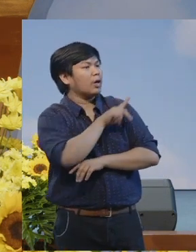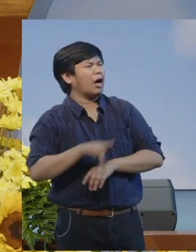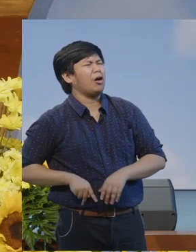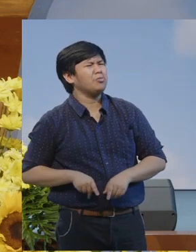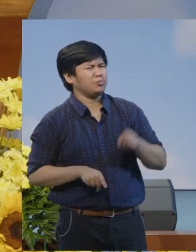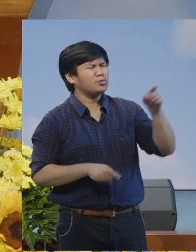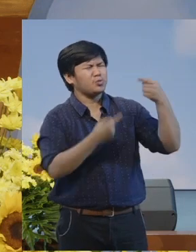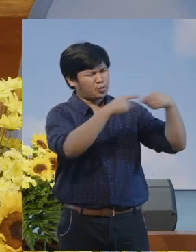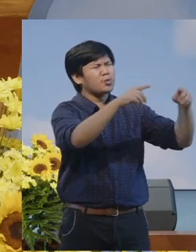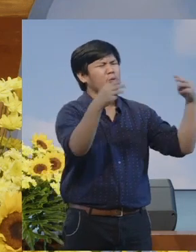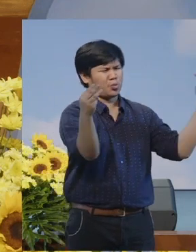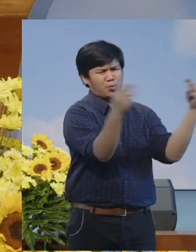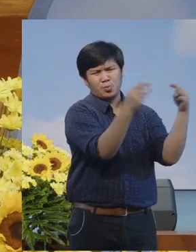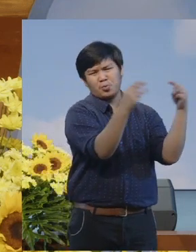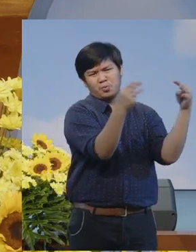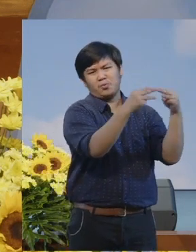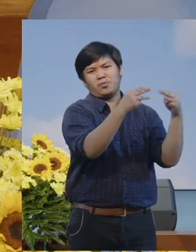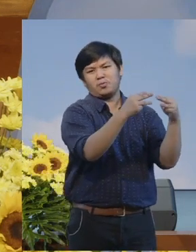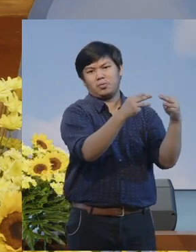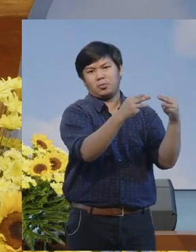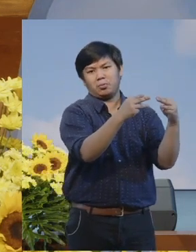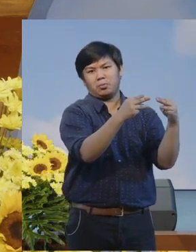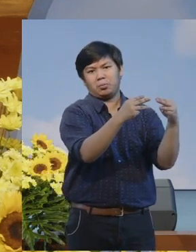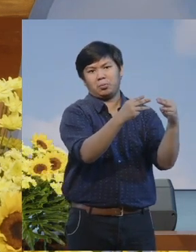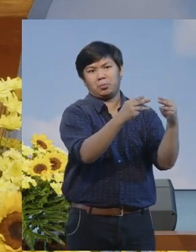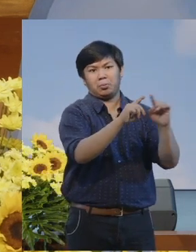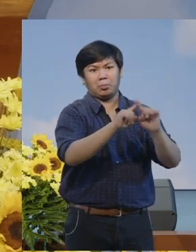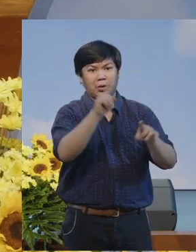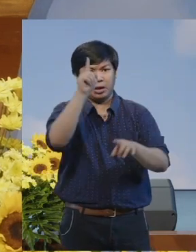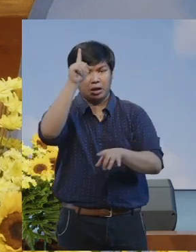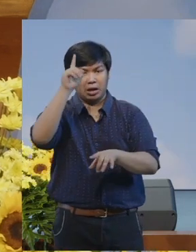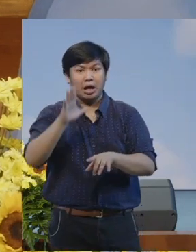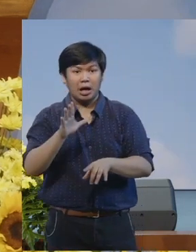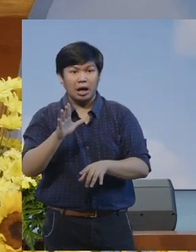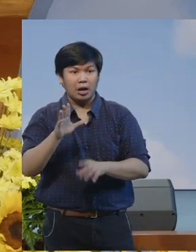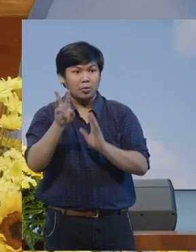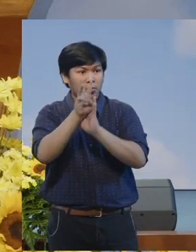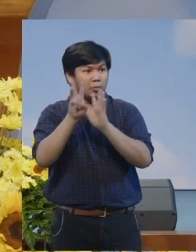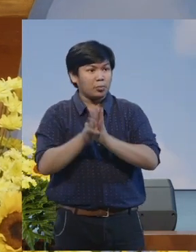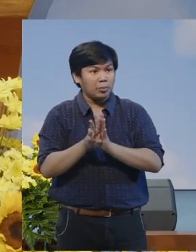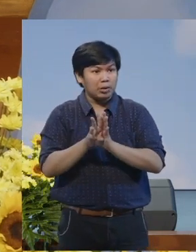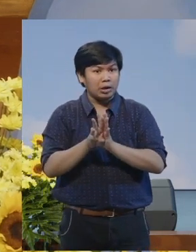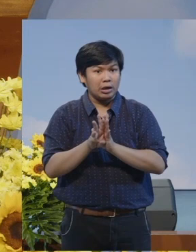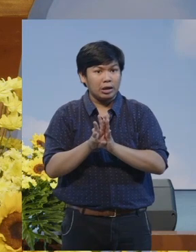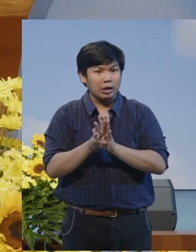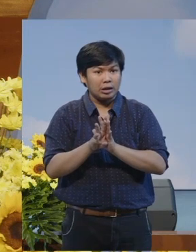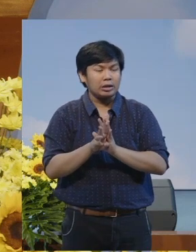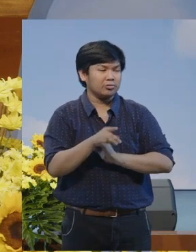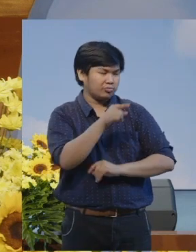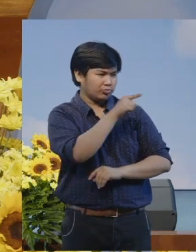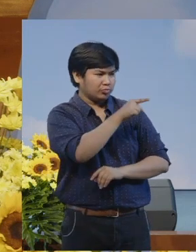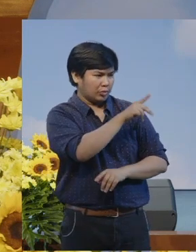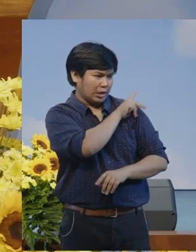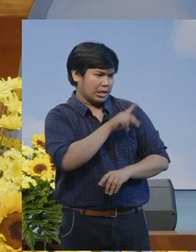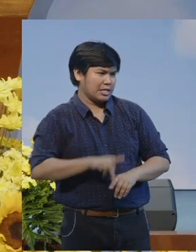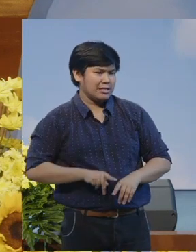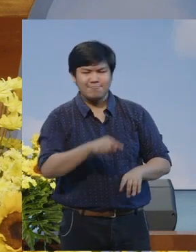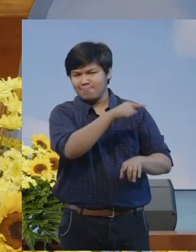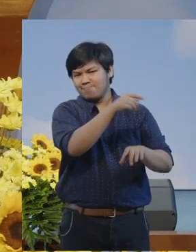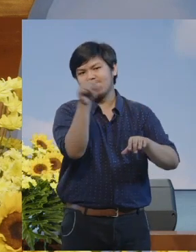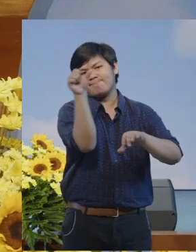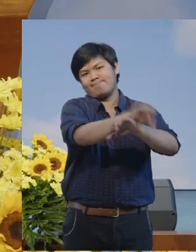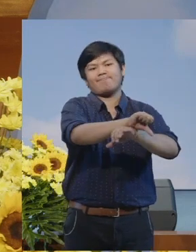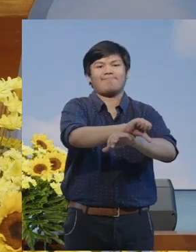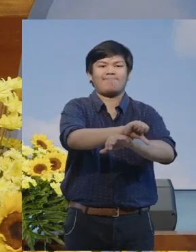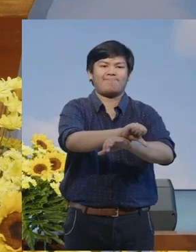sige, tumuloy ka sa gera. Kasi ang kalooban ng Diyos ay siya ay husgahan at siya ay mapapahamak.